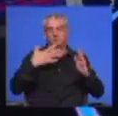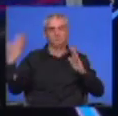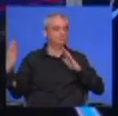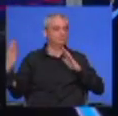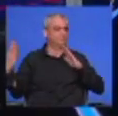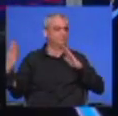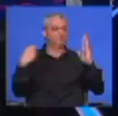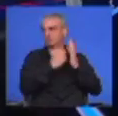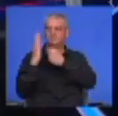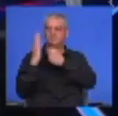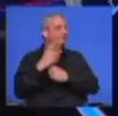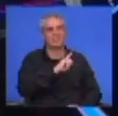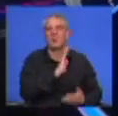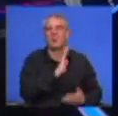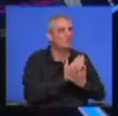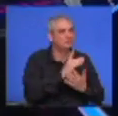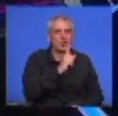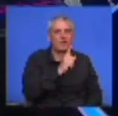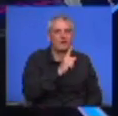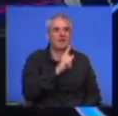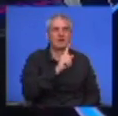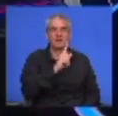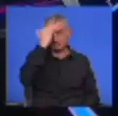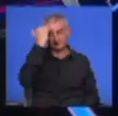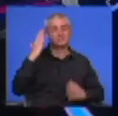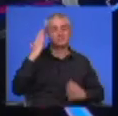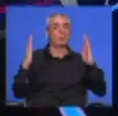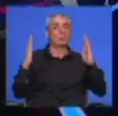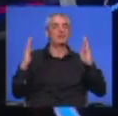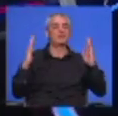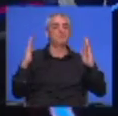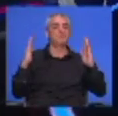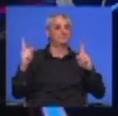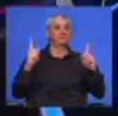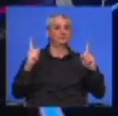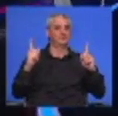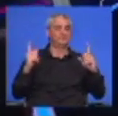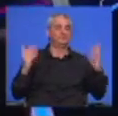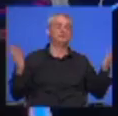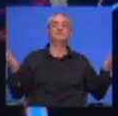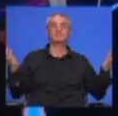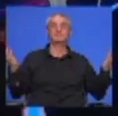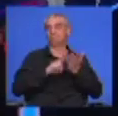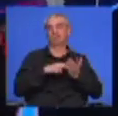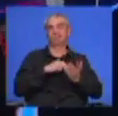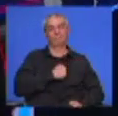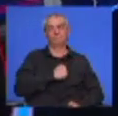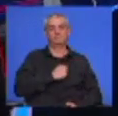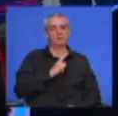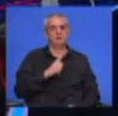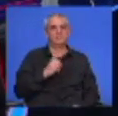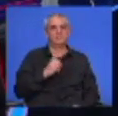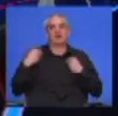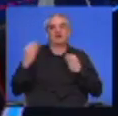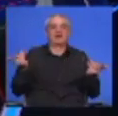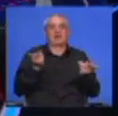שקובע. מה שקובע זה אלה שנמצאים בצדדים. כן, לצערים. אם ניתן להם. אם אדם